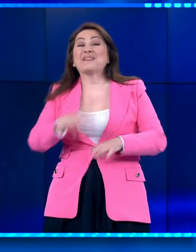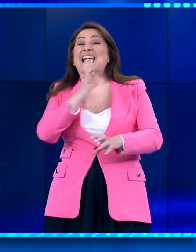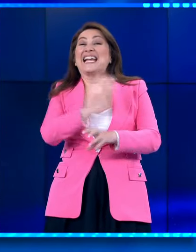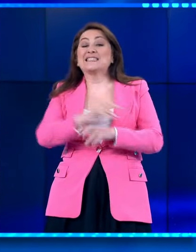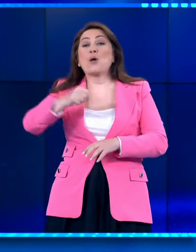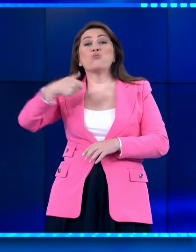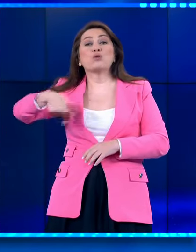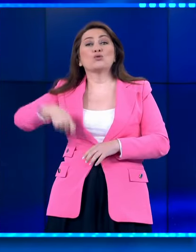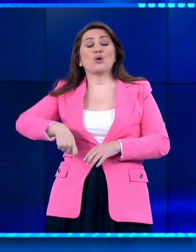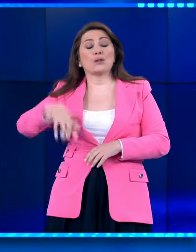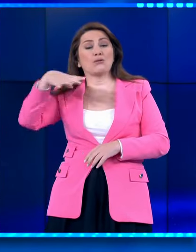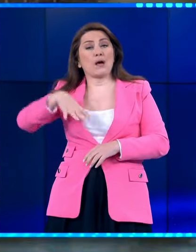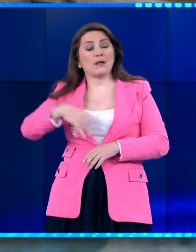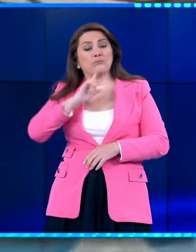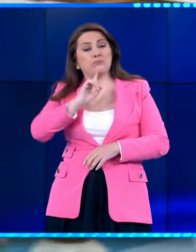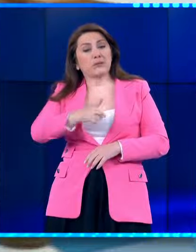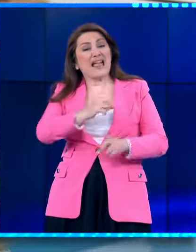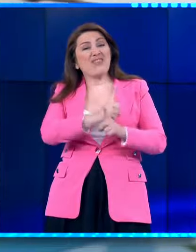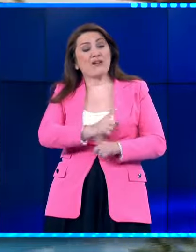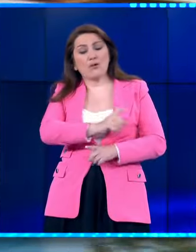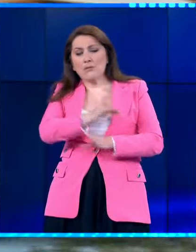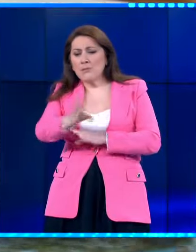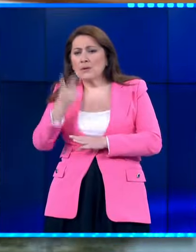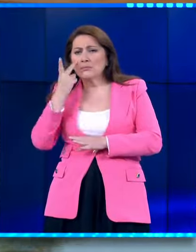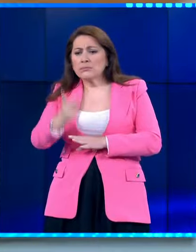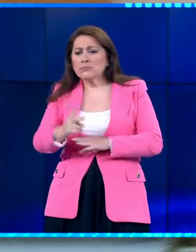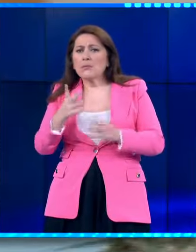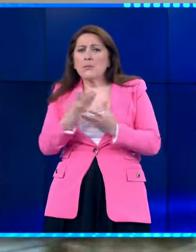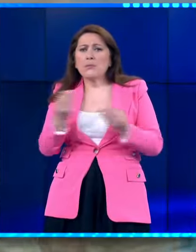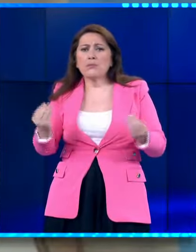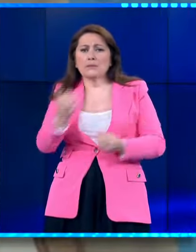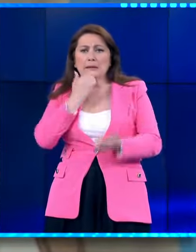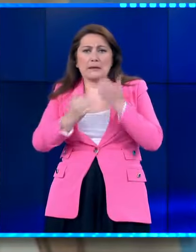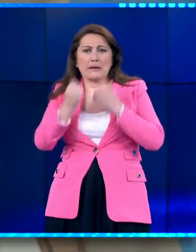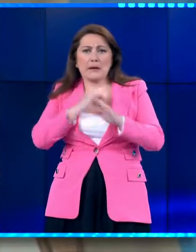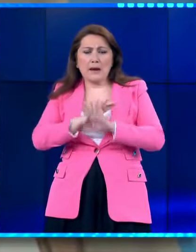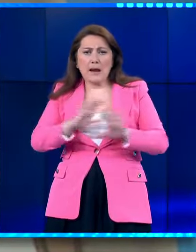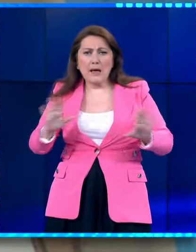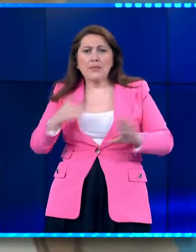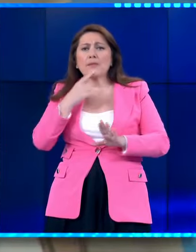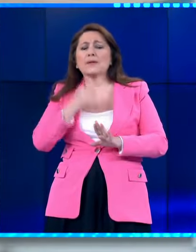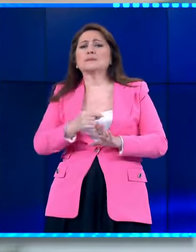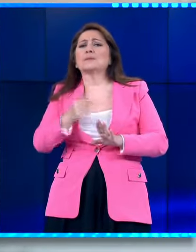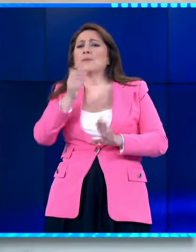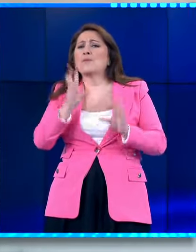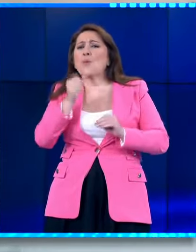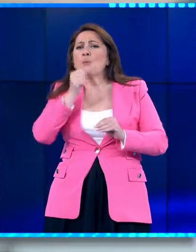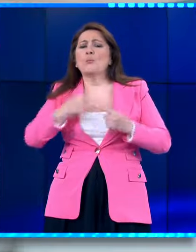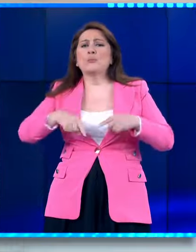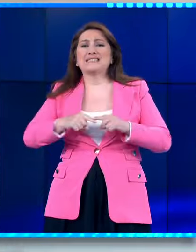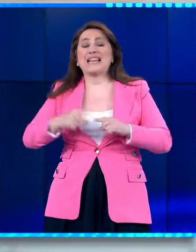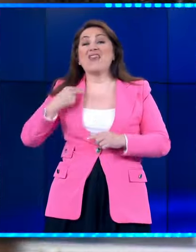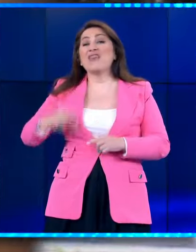εισαγγελία πρωτοδικών Χαλκιδικής βρήκε όχι μία, αλλά περισσότερες παρατυπίες στις δύο πισίνες, με αποτέλεσμα ο Δήμος Κασάνδρας να